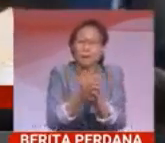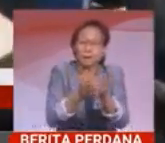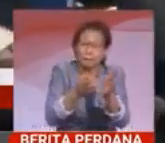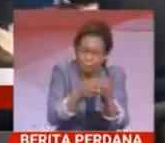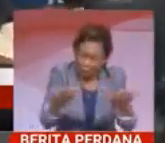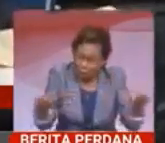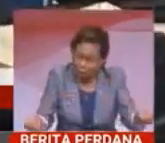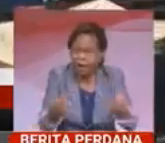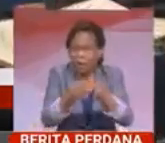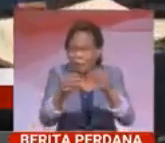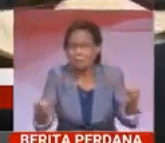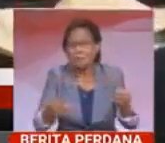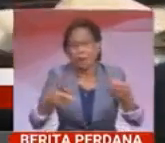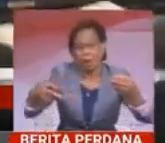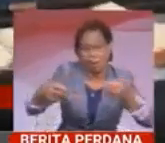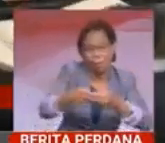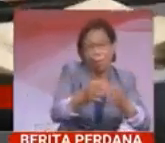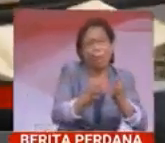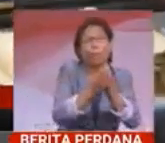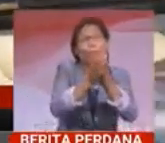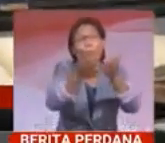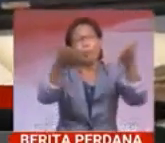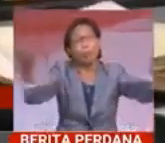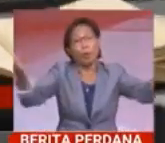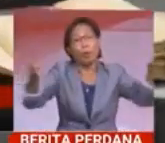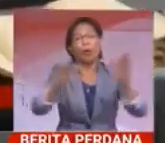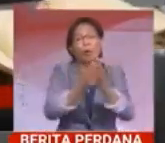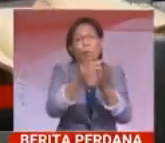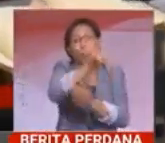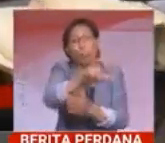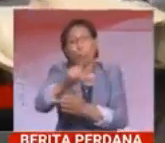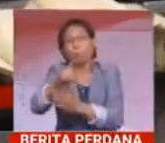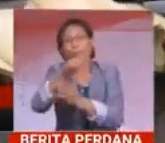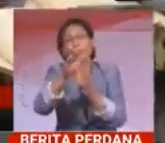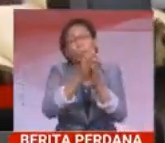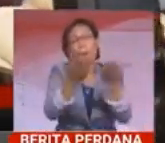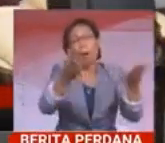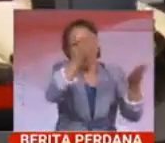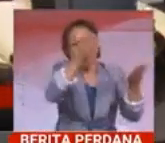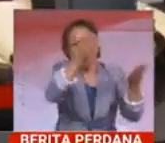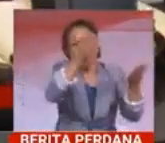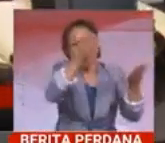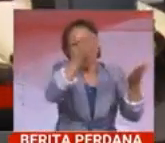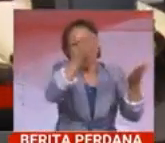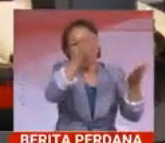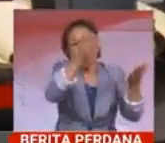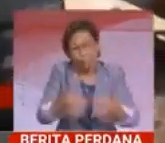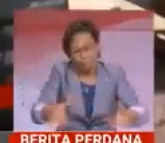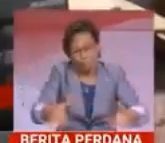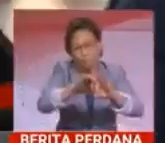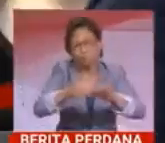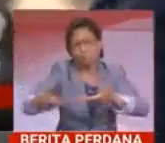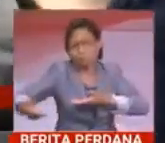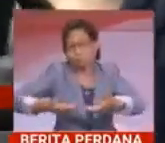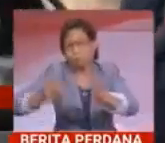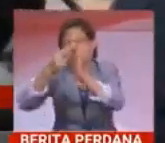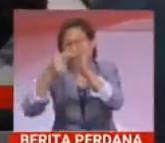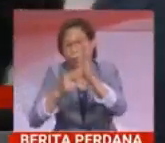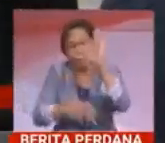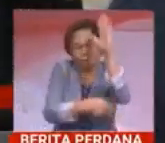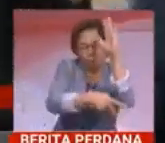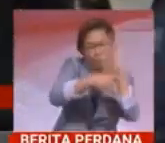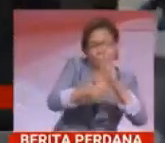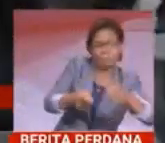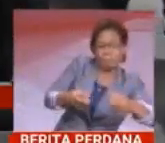koleksi keratan akhbar perpustakaan paling adalah pusat sumber rujukan penting dalam urusan perundangan paling